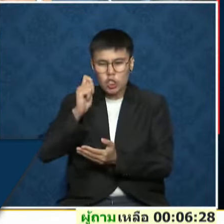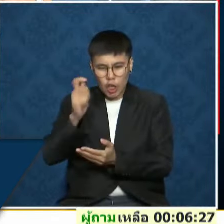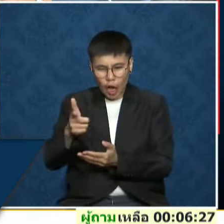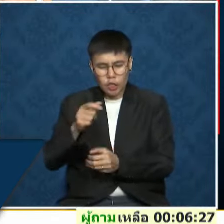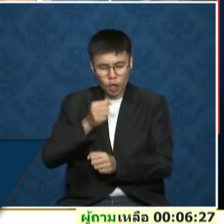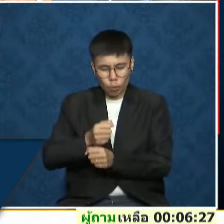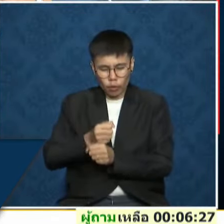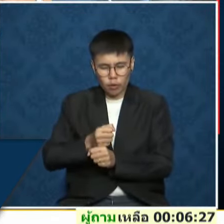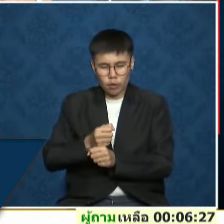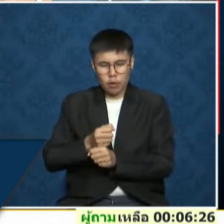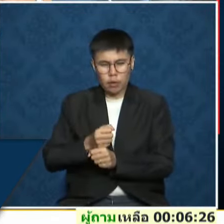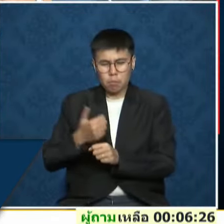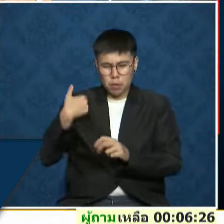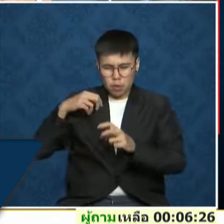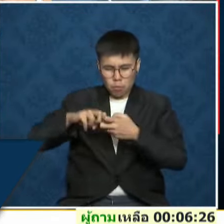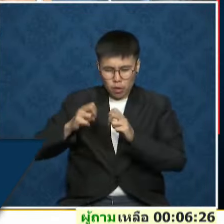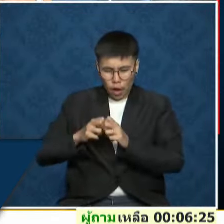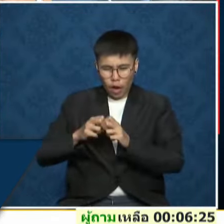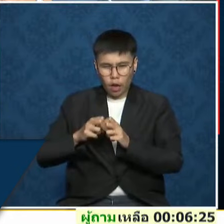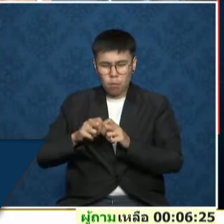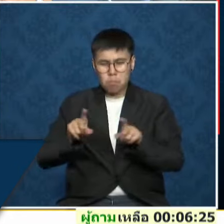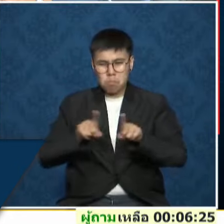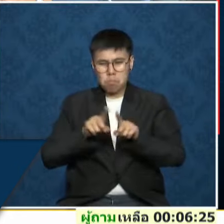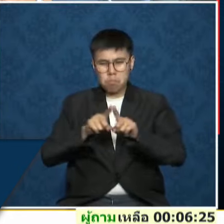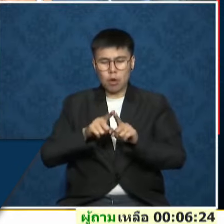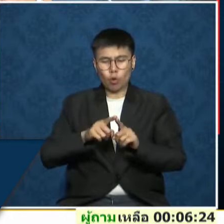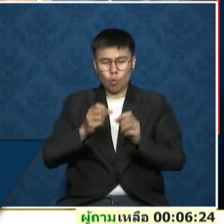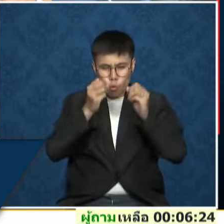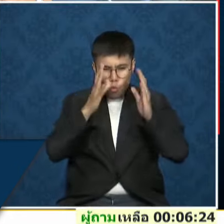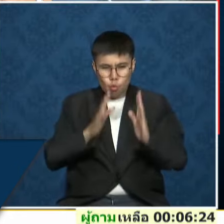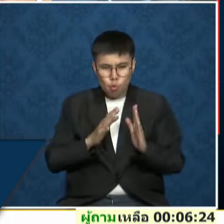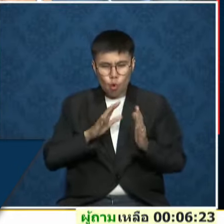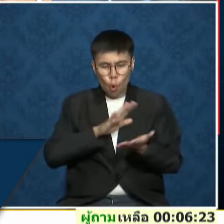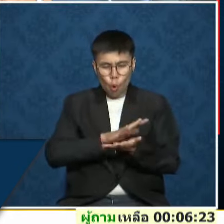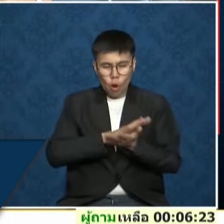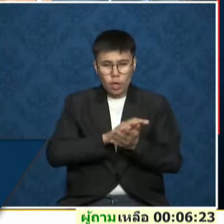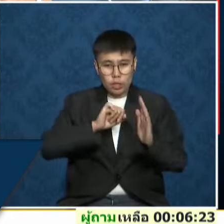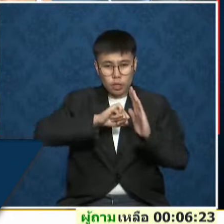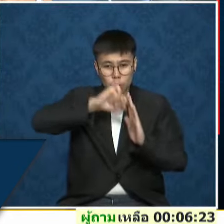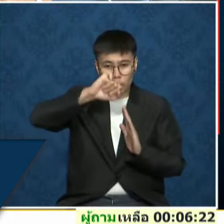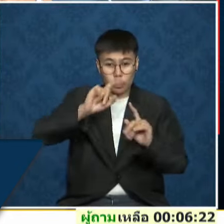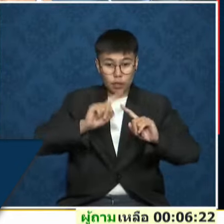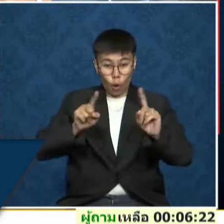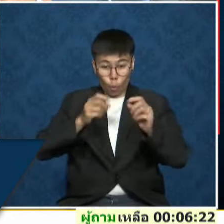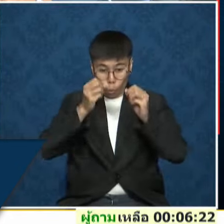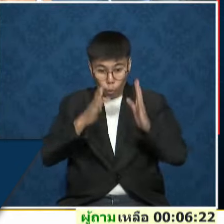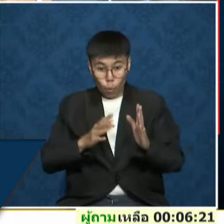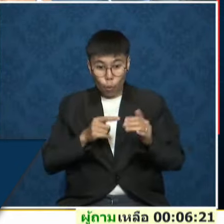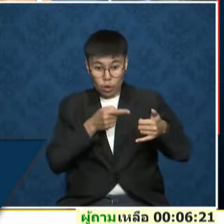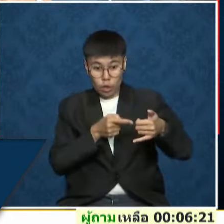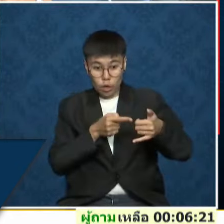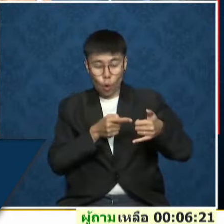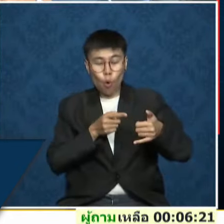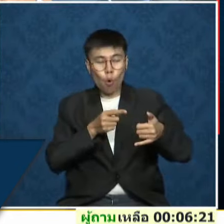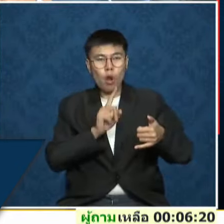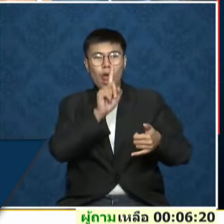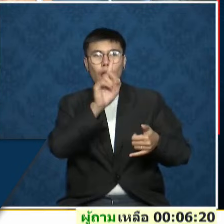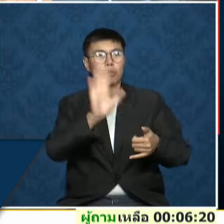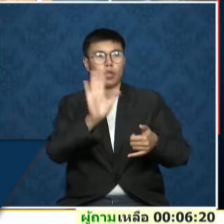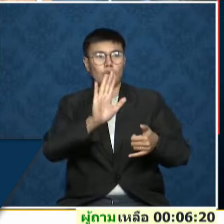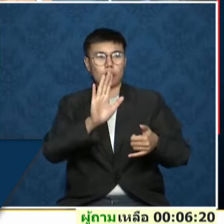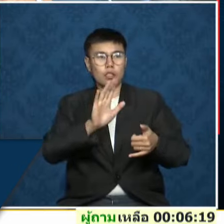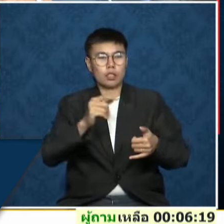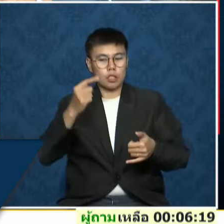ล้วทำให้เกิดเป็นคดีเหมือนครูที่อมก๋อยเชียงใหม่ต้องมารับโทษแต่ครูท่านนี้ไม่ใช่คนแรกและคงจะไม่ใช่คนสุดท้ายนะ